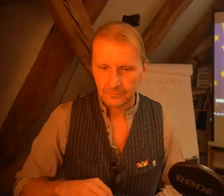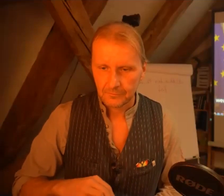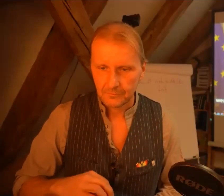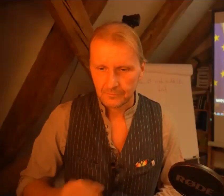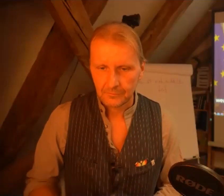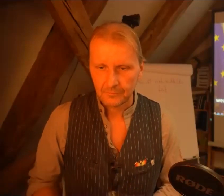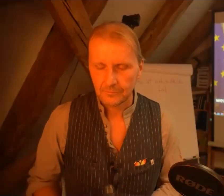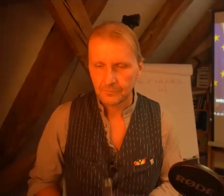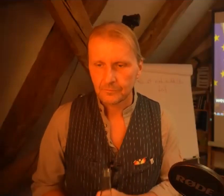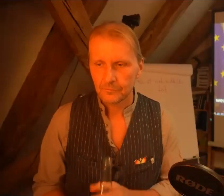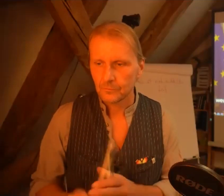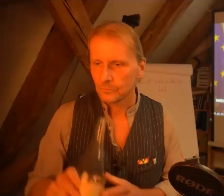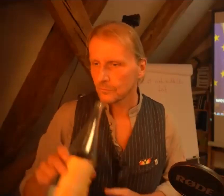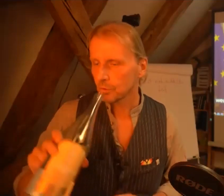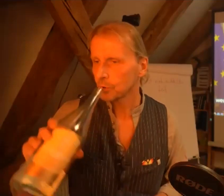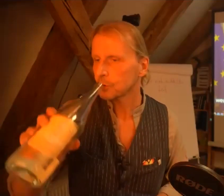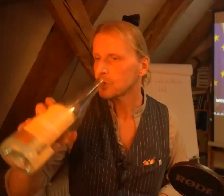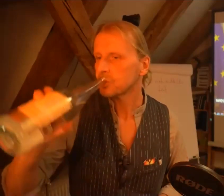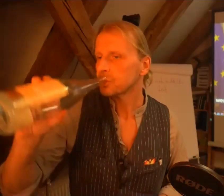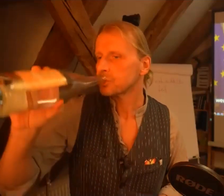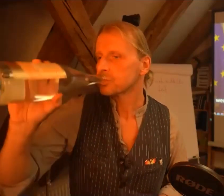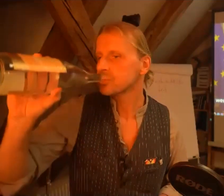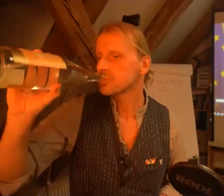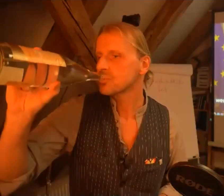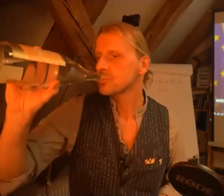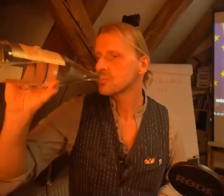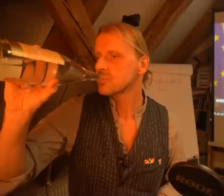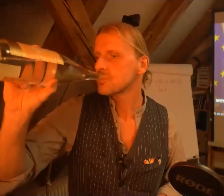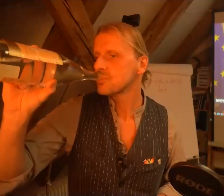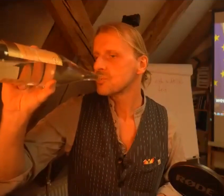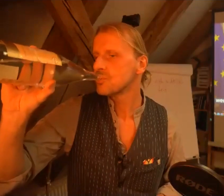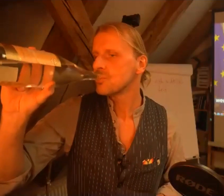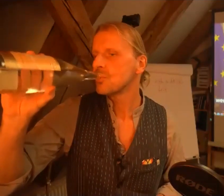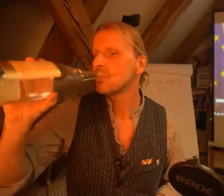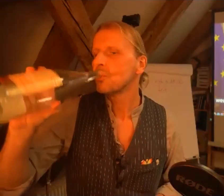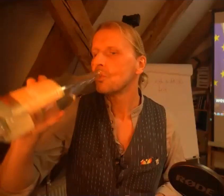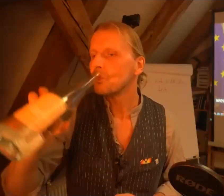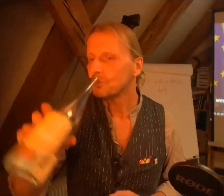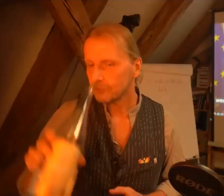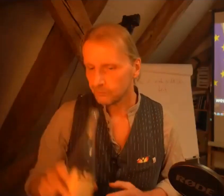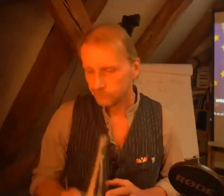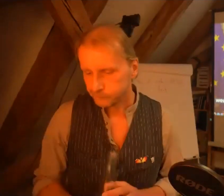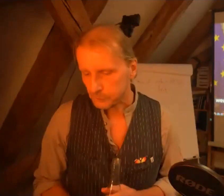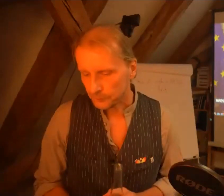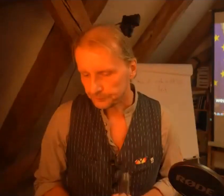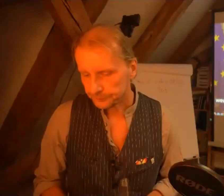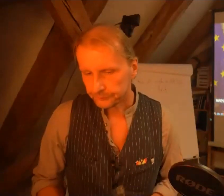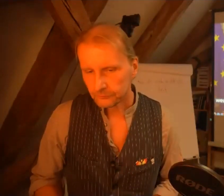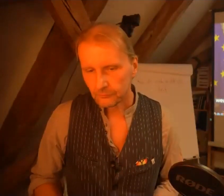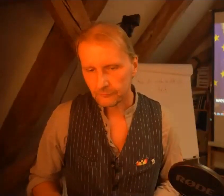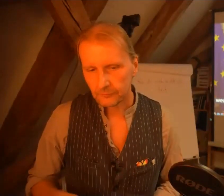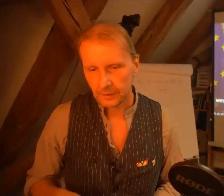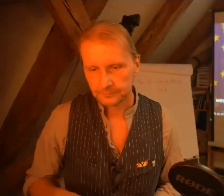mal Beispiel Apotheke, dass zum Beispiel von Rezept auf Papier auf E-Rezept umgestellt werden soll, dass Daten halt auf Computer übertragen werden, dass in diese